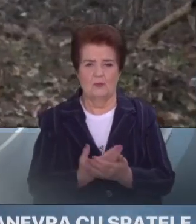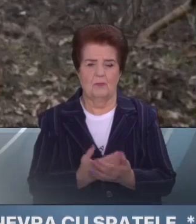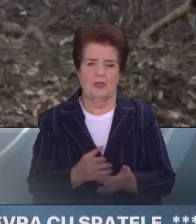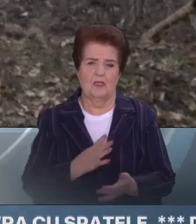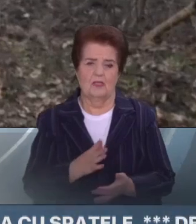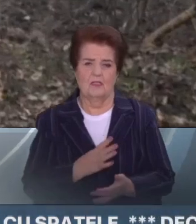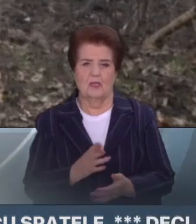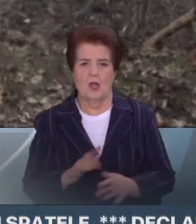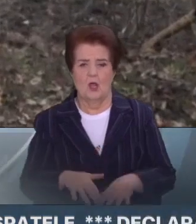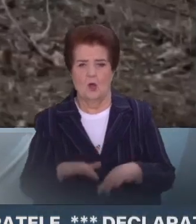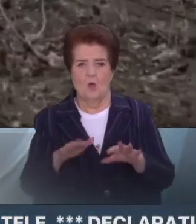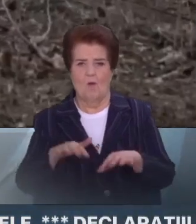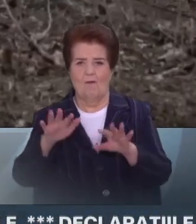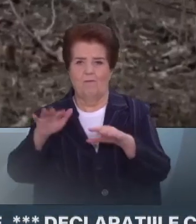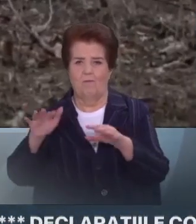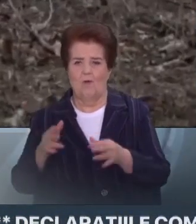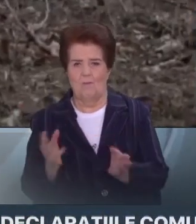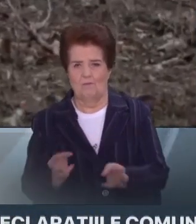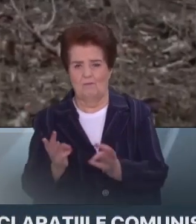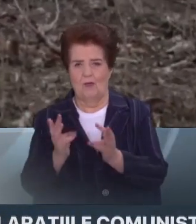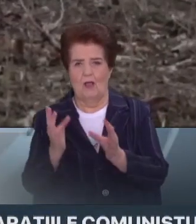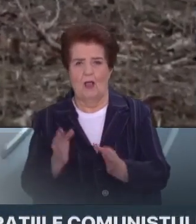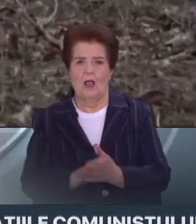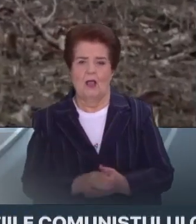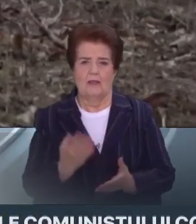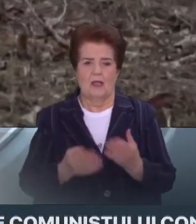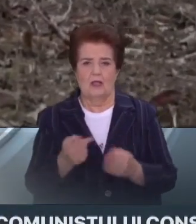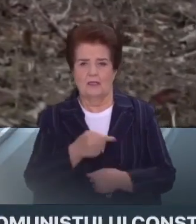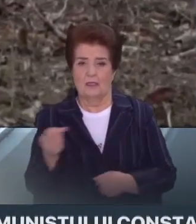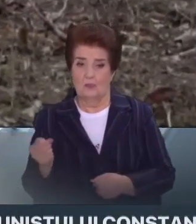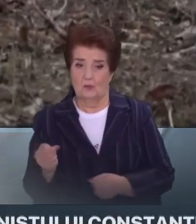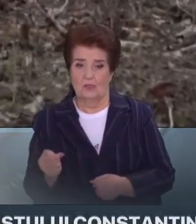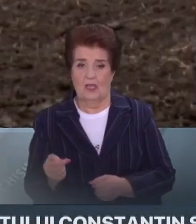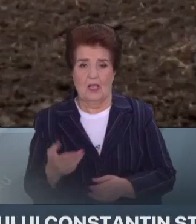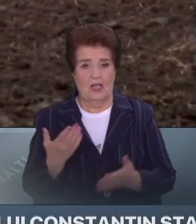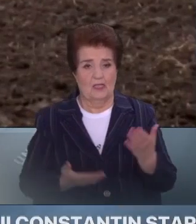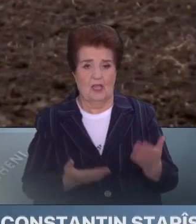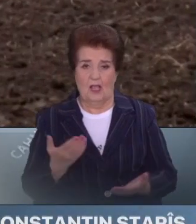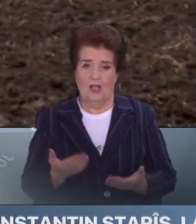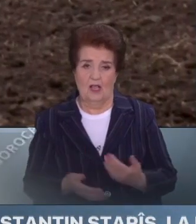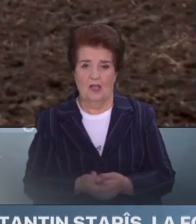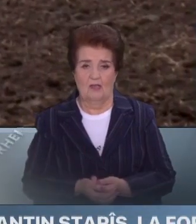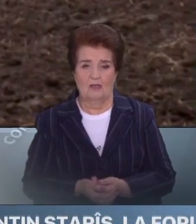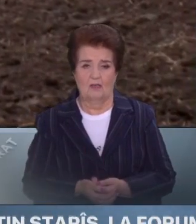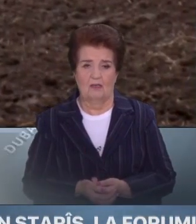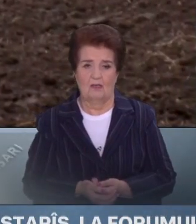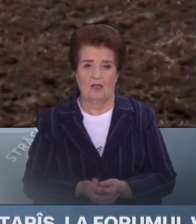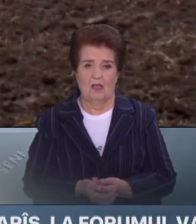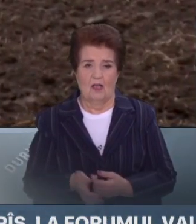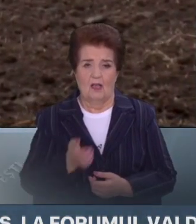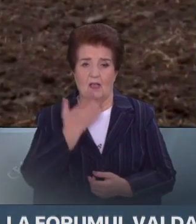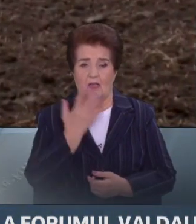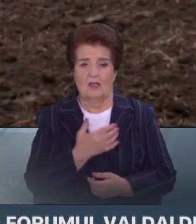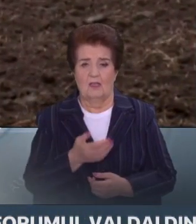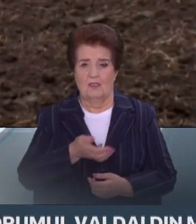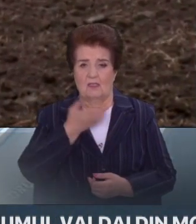fum plantațiile de temperaturi scăzute în primăvară. Dar să luăm măsuri acum